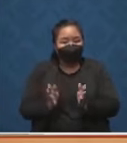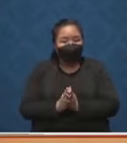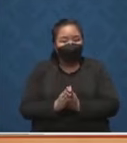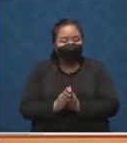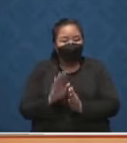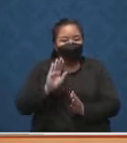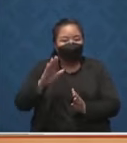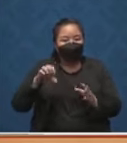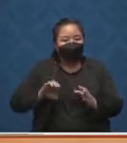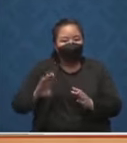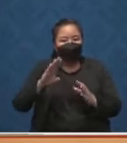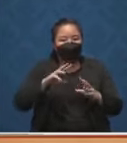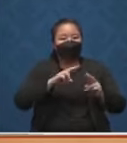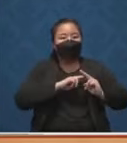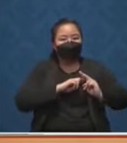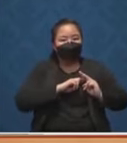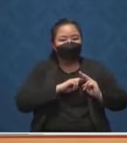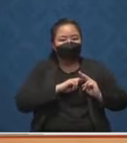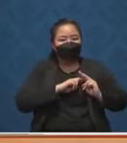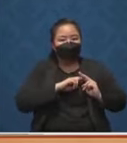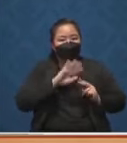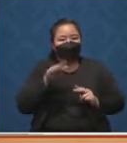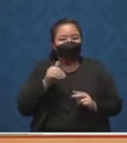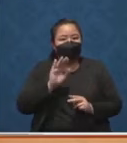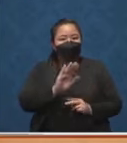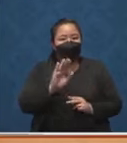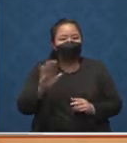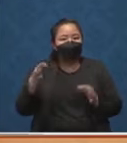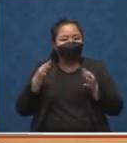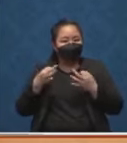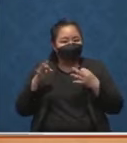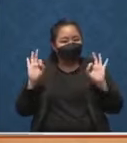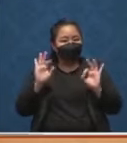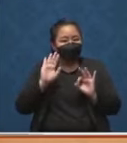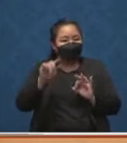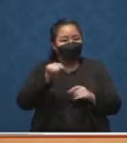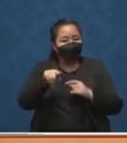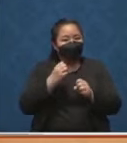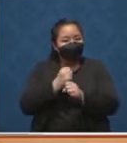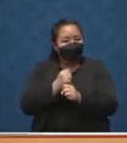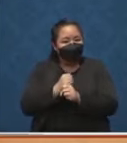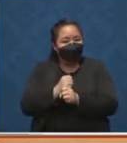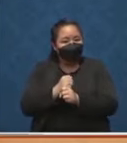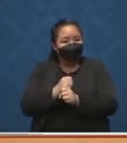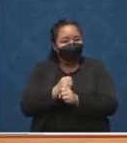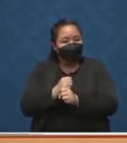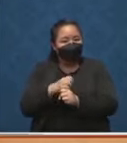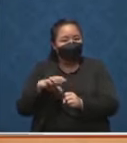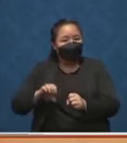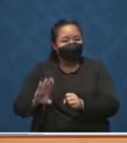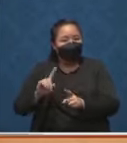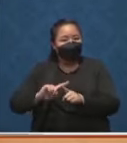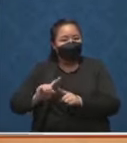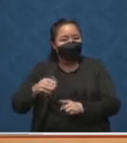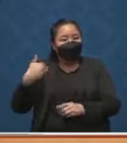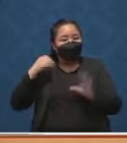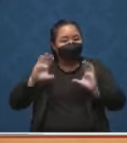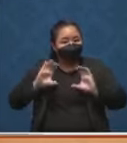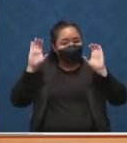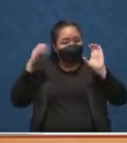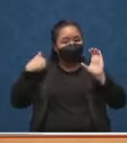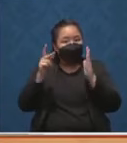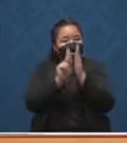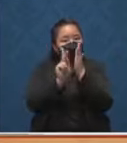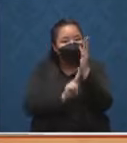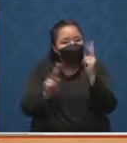กชนเขาคุยกันเองนะครับแล้วก็เป็นสิทธิเสรีภาพของเขาในการที่จะทำธุรกิจนะครับและรัฐบาลก็มีกฎหมายกำกับดู